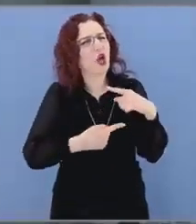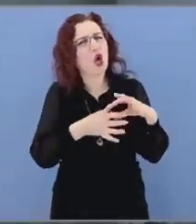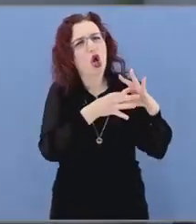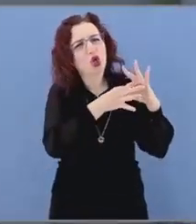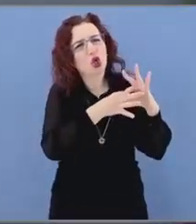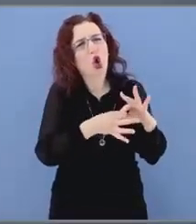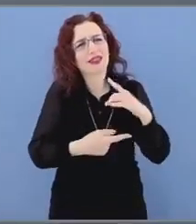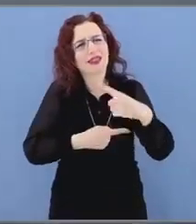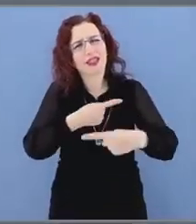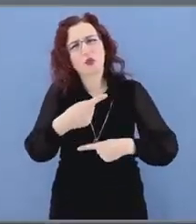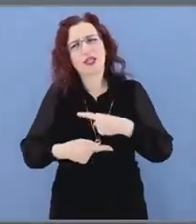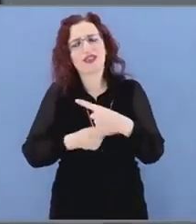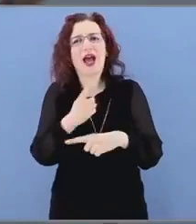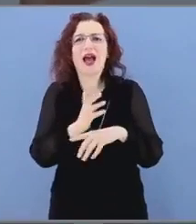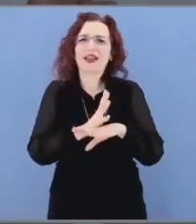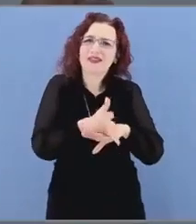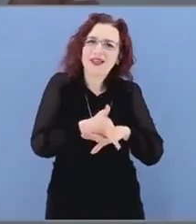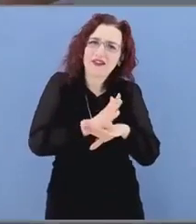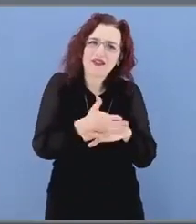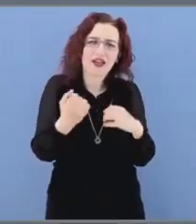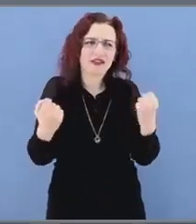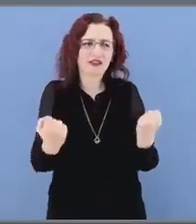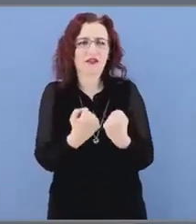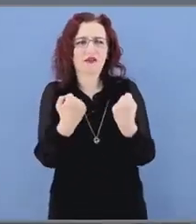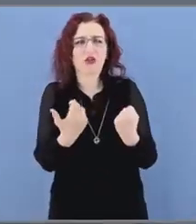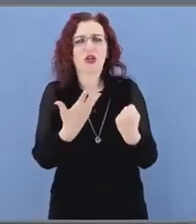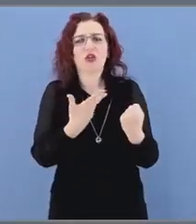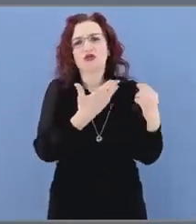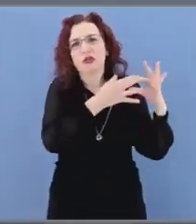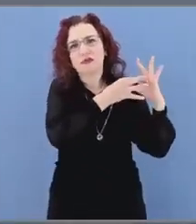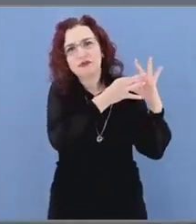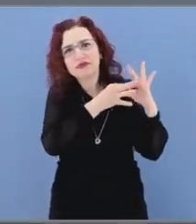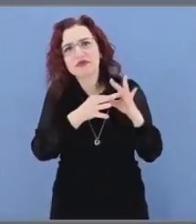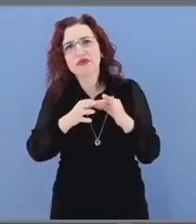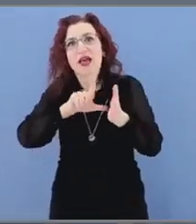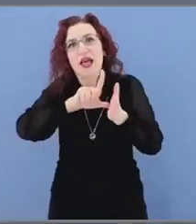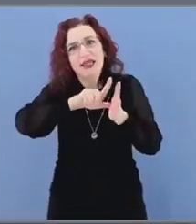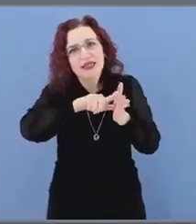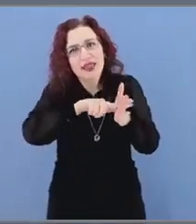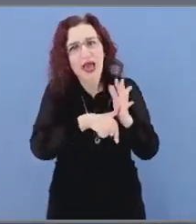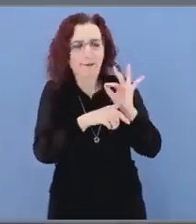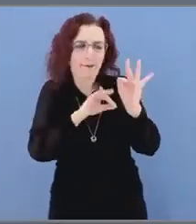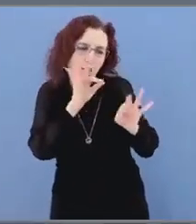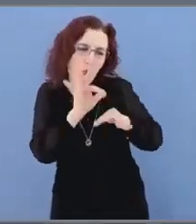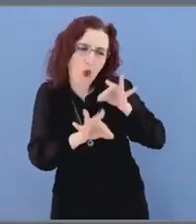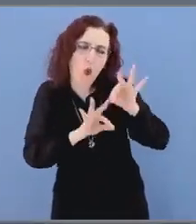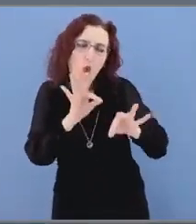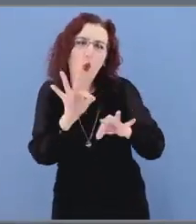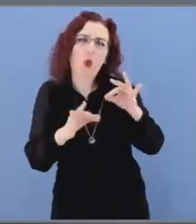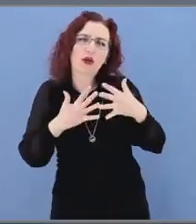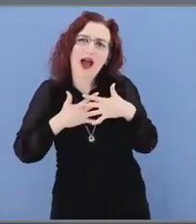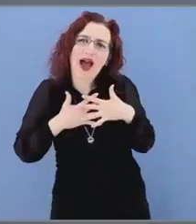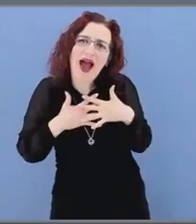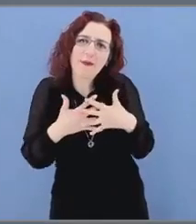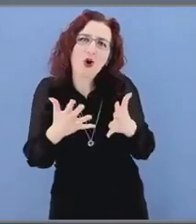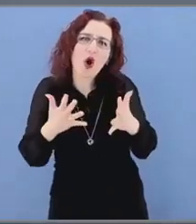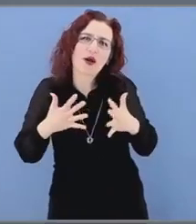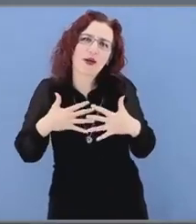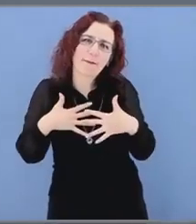vince solo chi custodisce appunto nel tempo le cose, con l'amore, con la passione e con l'impegno. E adesso do la parola veramente